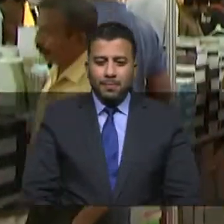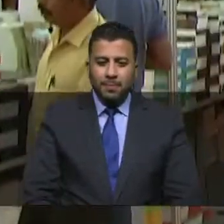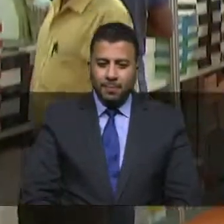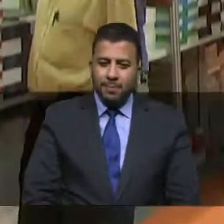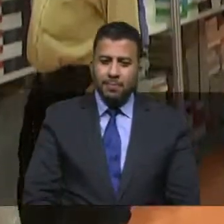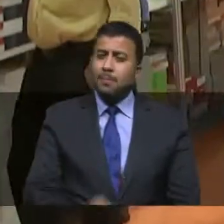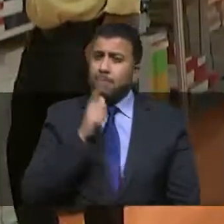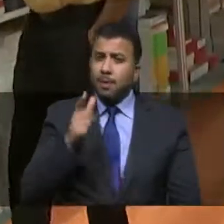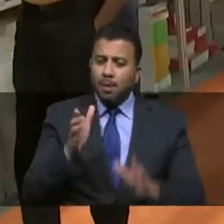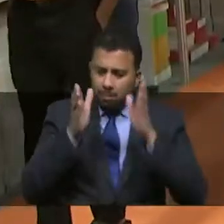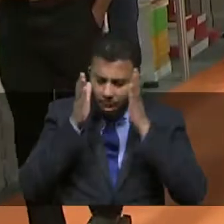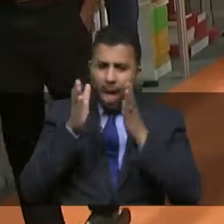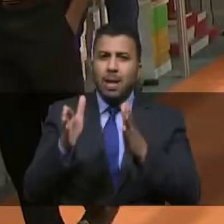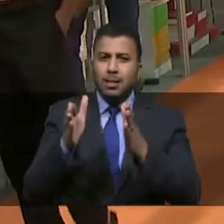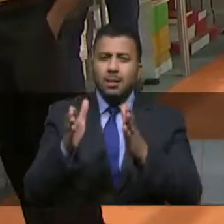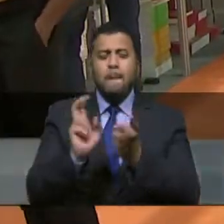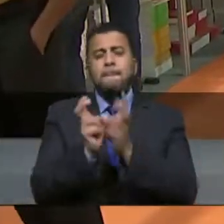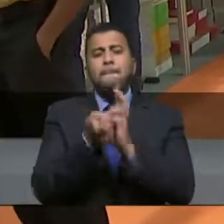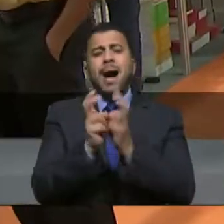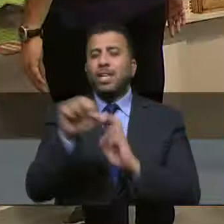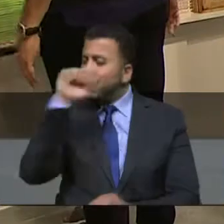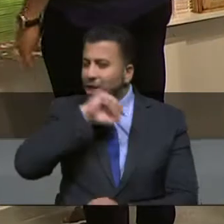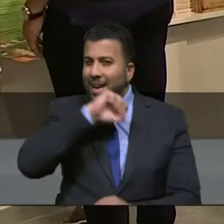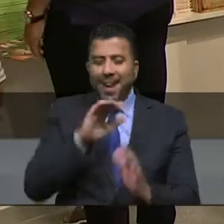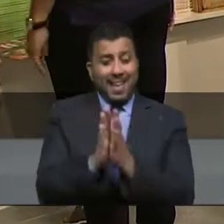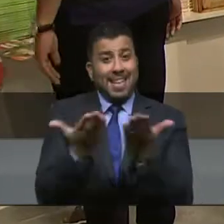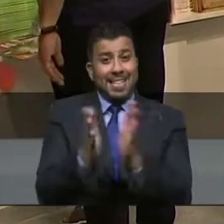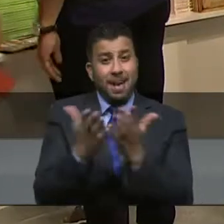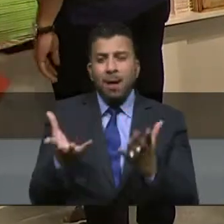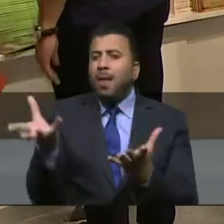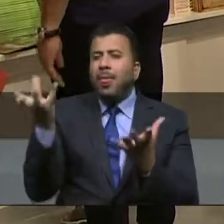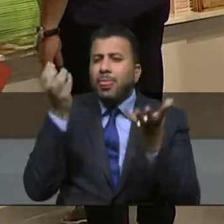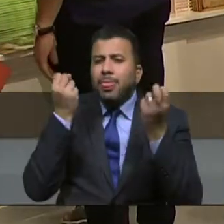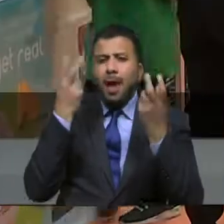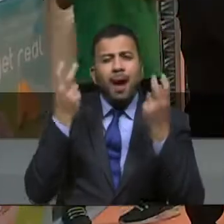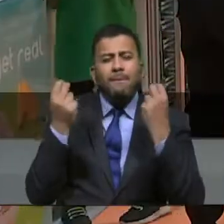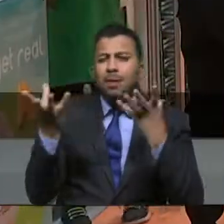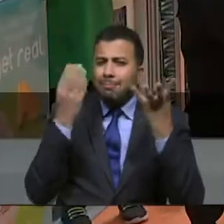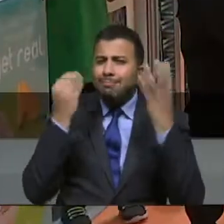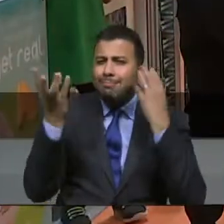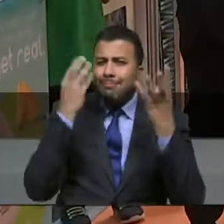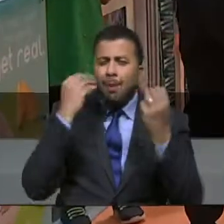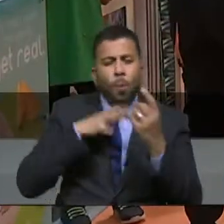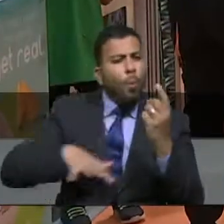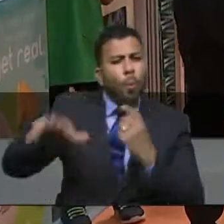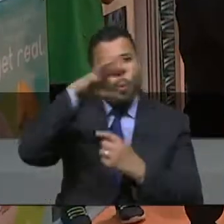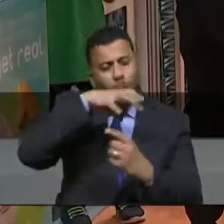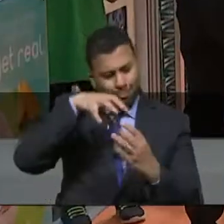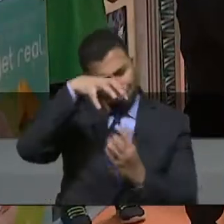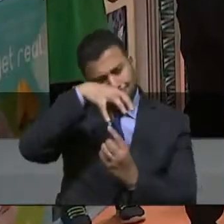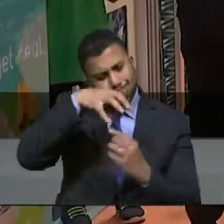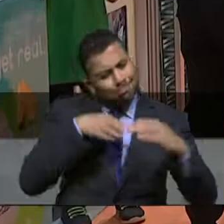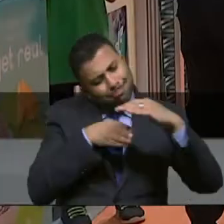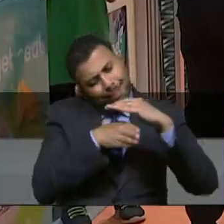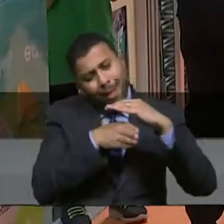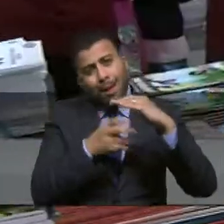في إطار حرص معرض الشارقة الدولي للكتاب على جمع الثقافات العالمية تحت مظلة واحدة والتعريف